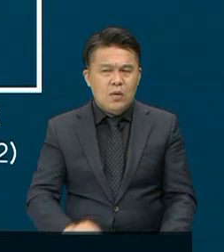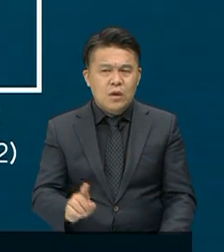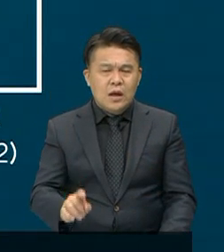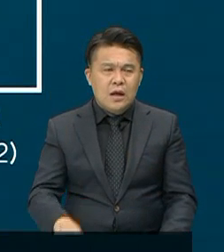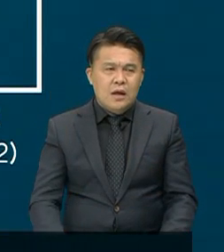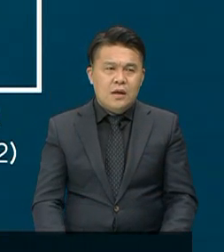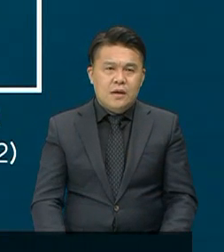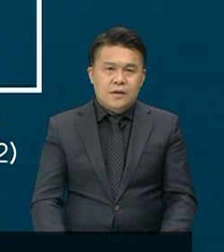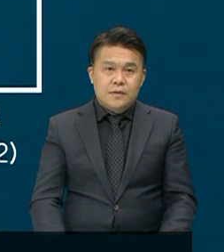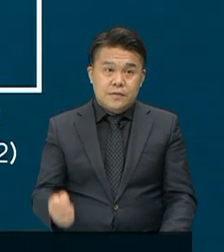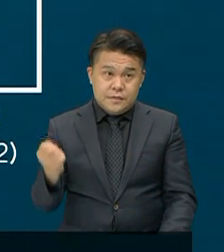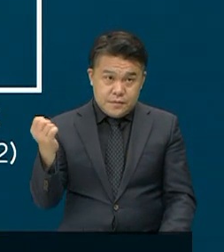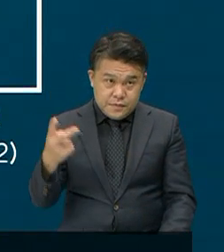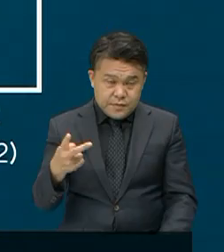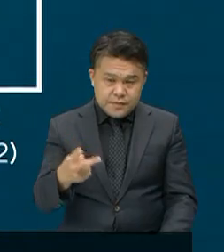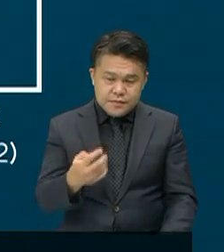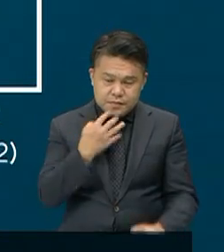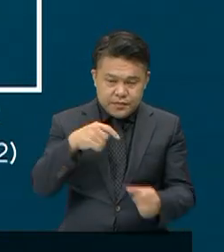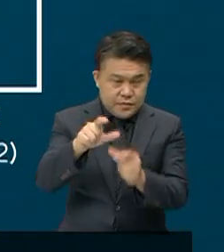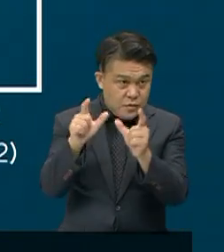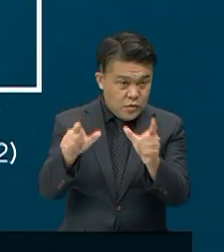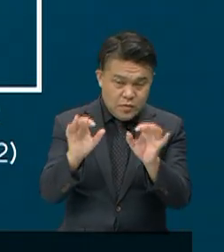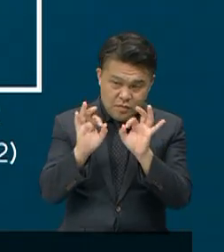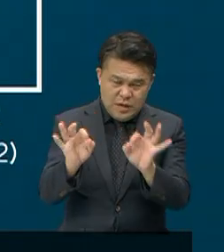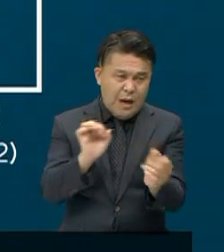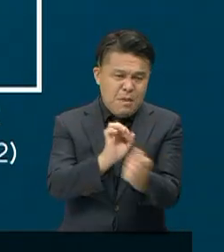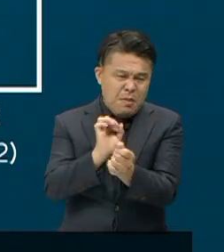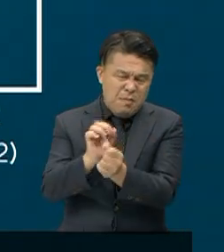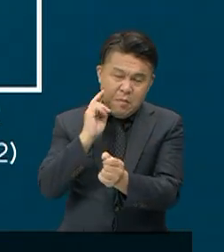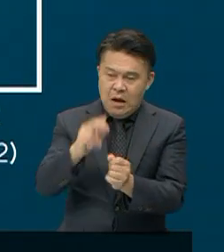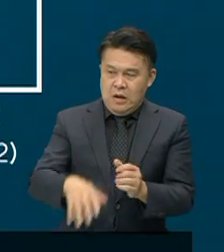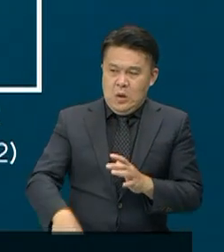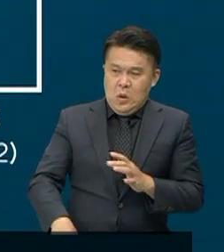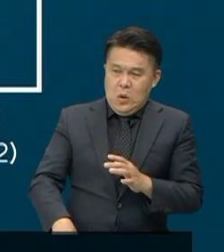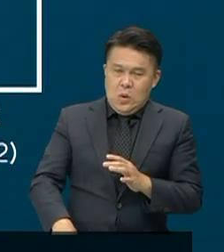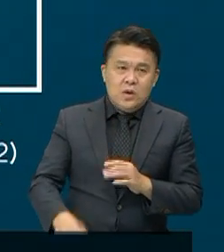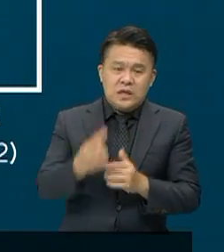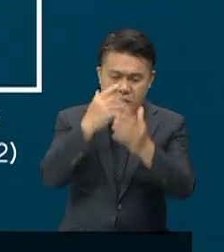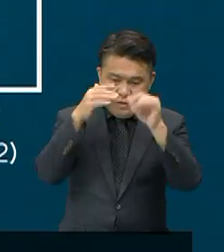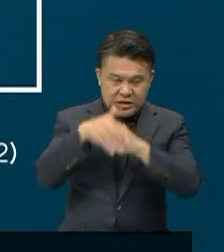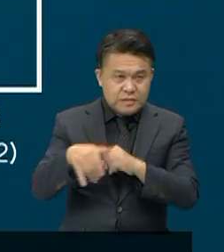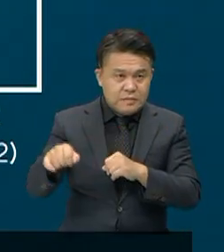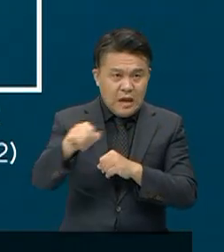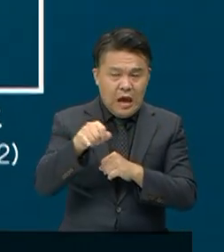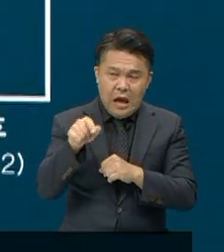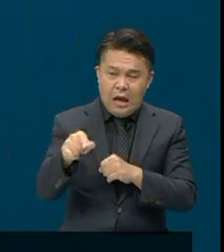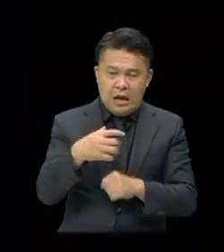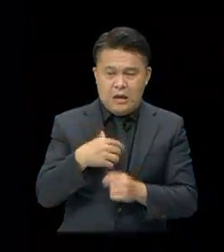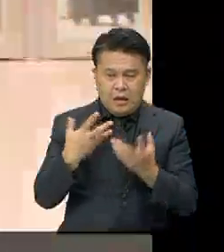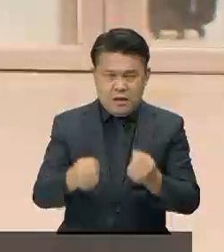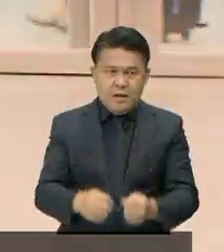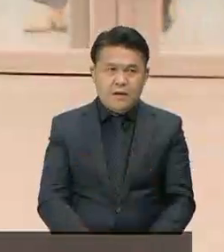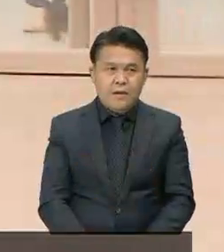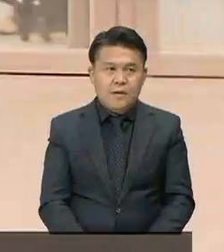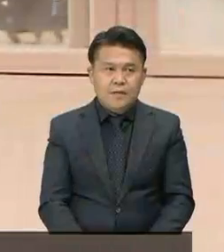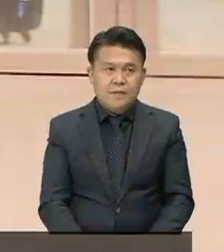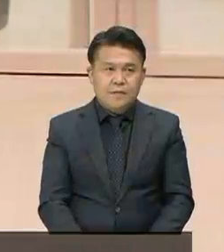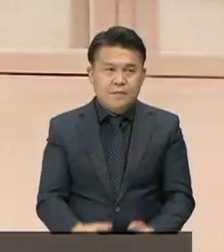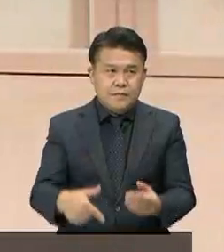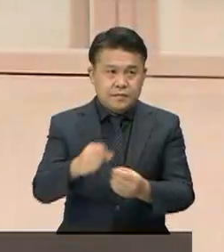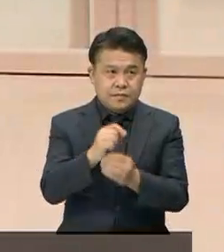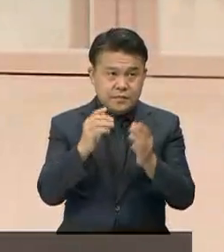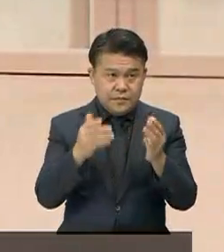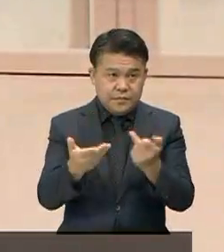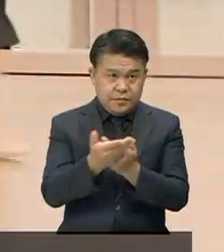때문입니다. 게다가 수도권을 중심으로 무섭게 번지는 델타 변이 바이러스도 걱정입니다. 추석 연휴